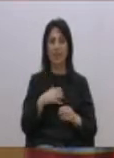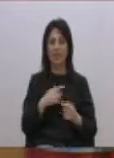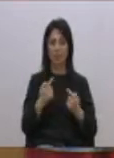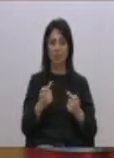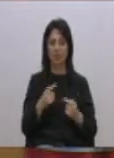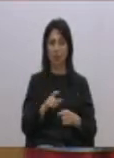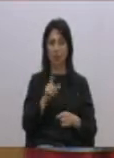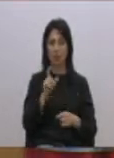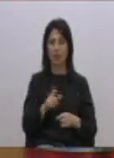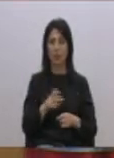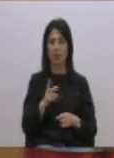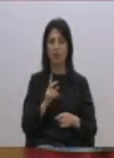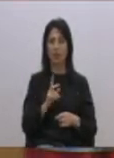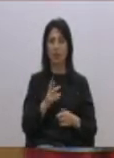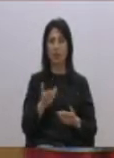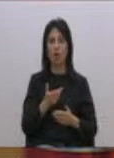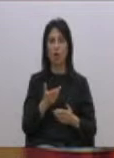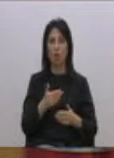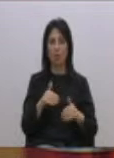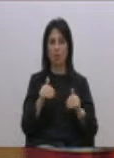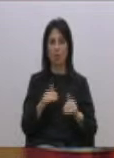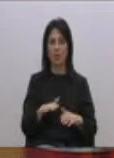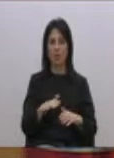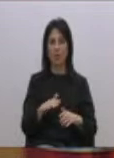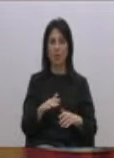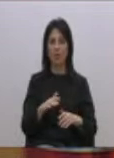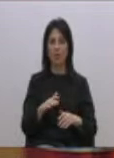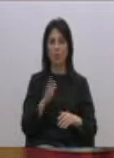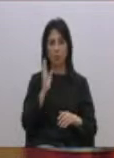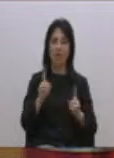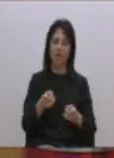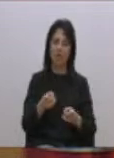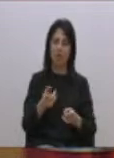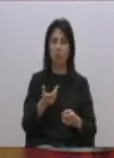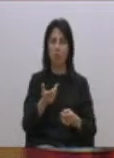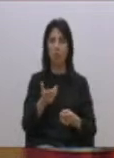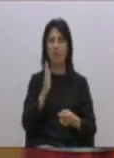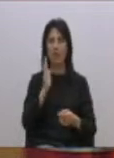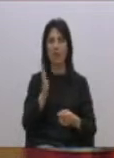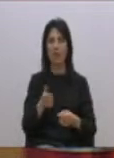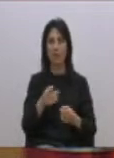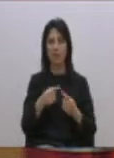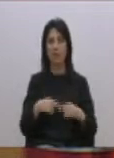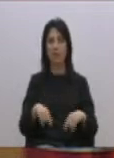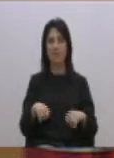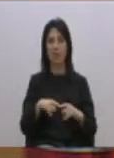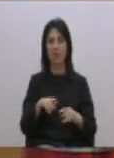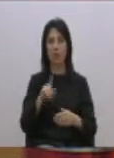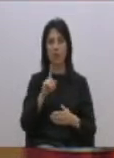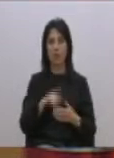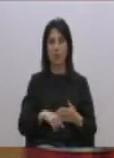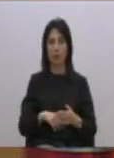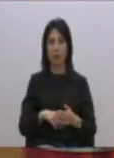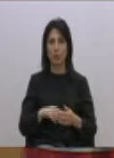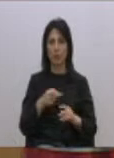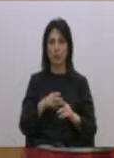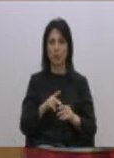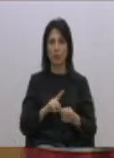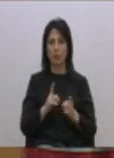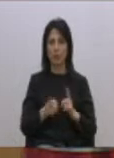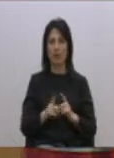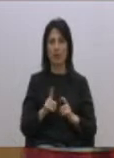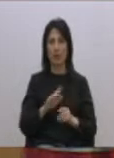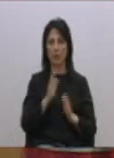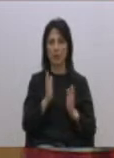ყველალოვანი ადამიანი, რომელიც გადაწყვეტს, დაიჭიროს თუ არა საქართველოს მოქალაქე, რაც ექნება საზოგადოების ნდობა. და იმის მაგივრად,